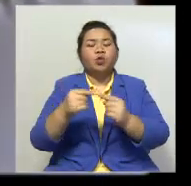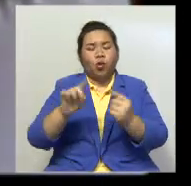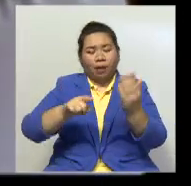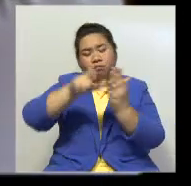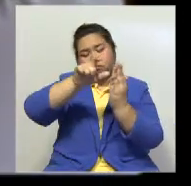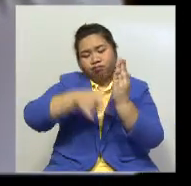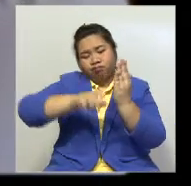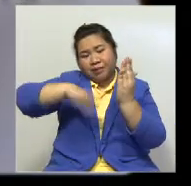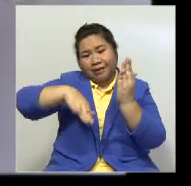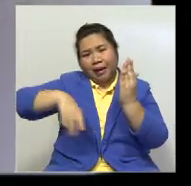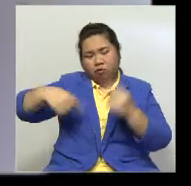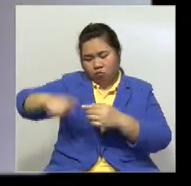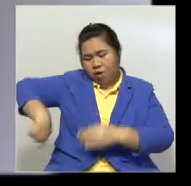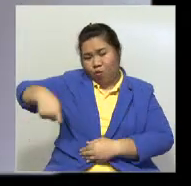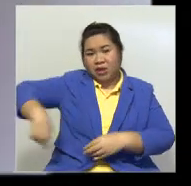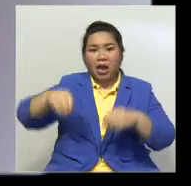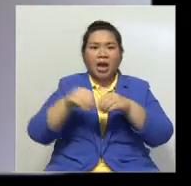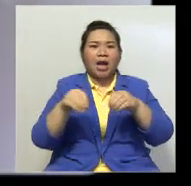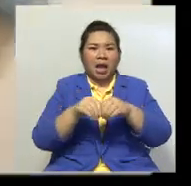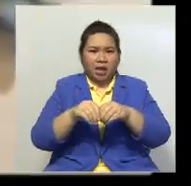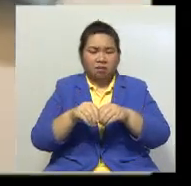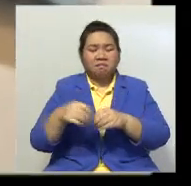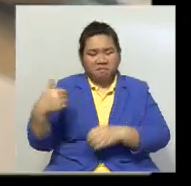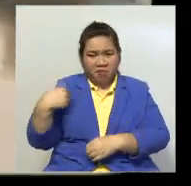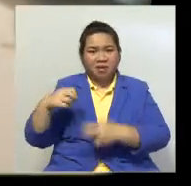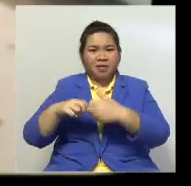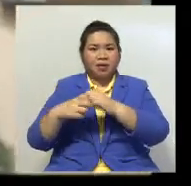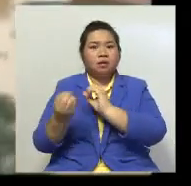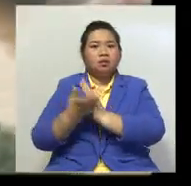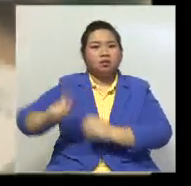วใต้ก็จะลงไปทางกัมพูชาอย่างที่รายงานไปว่ากัมพูชาก็ได้รับผลกระทบไปแล้วนะคะ